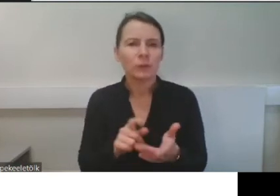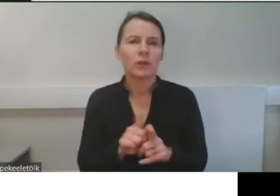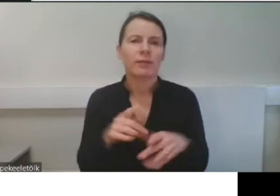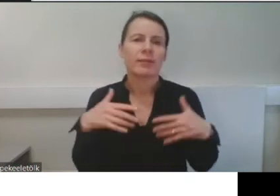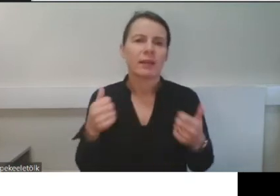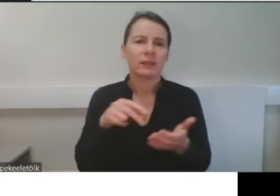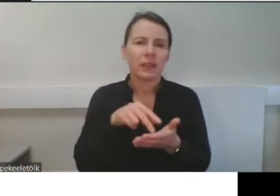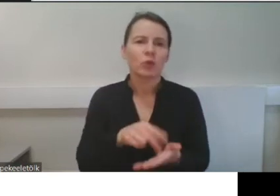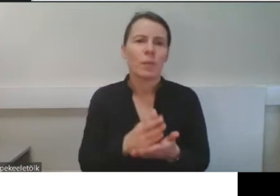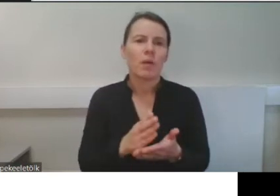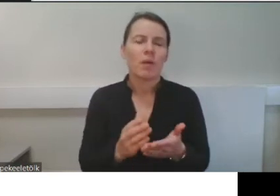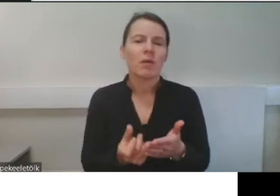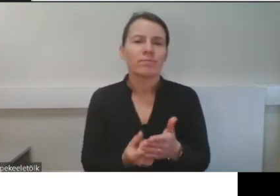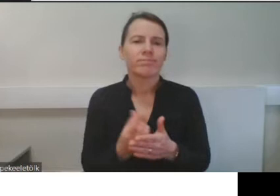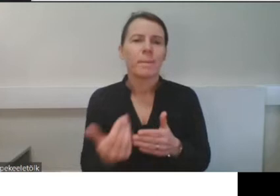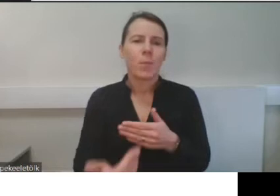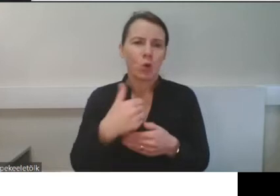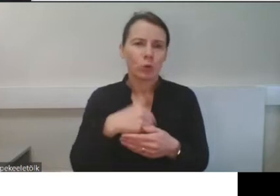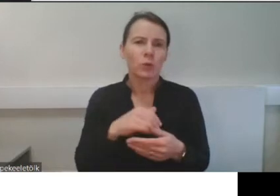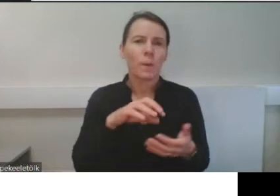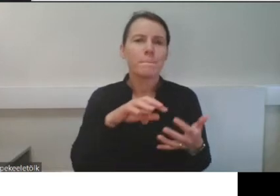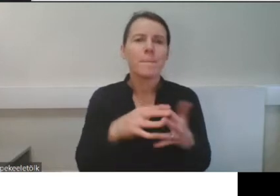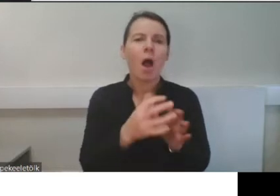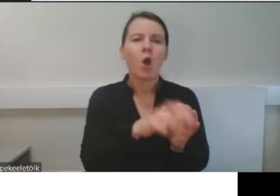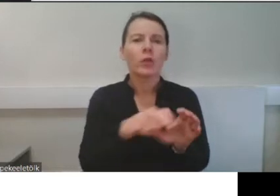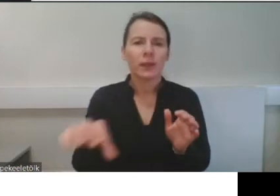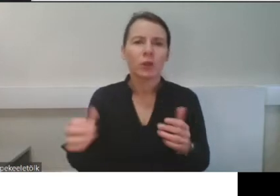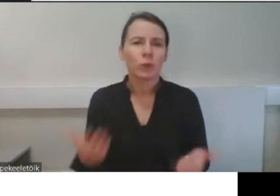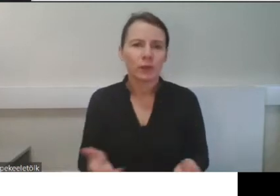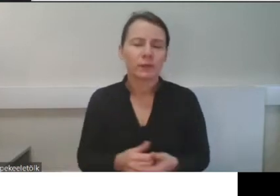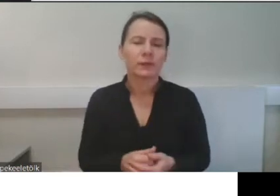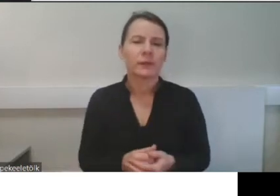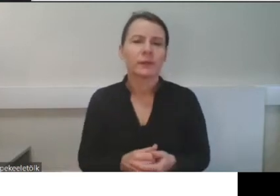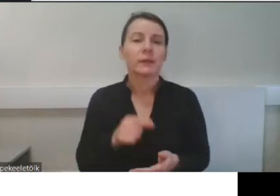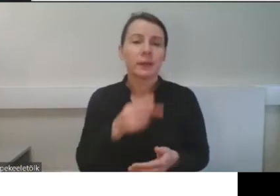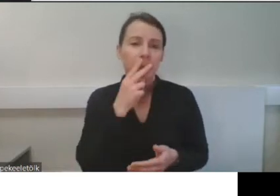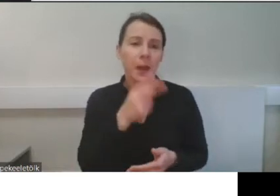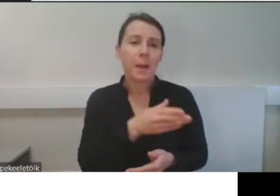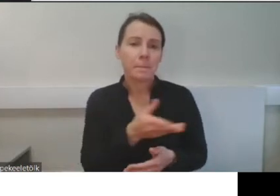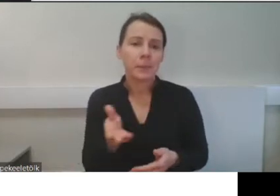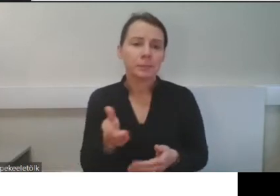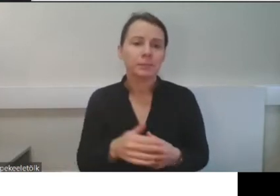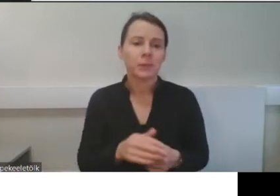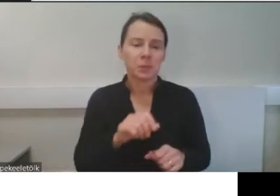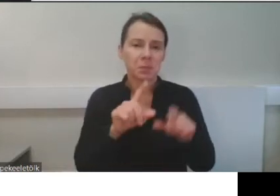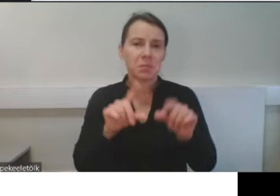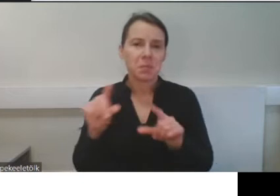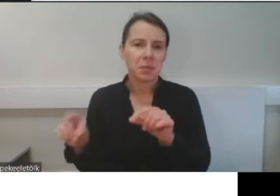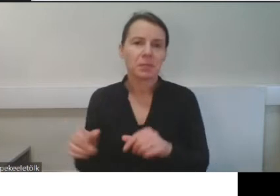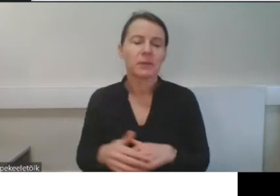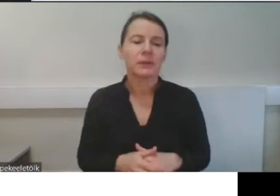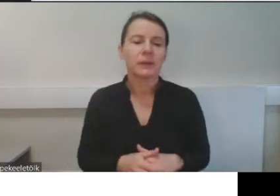teatavasti üldsegi loodud sotsiaaltöötaja tööriistaks, kus siis sotsiaaltöötaja registreerib